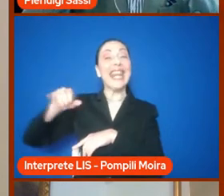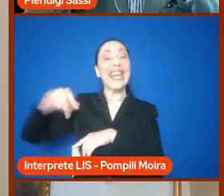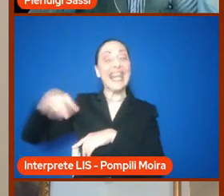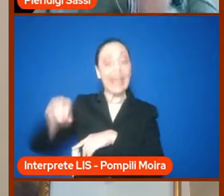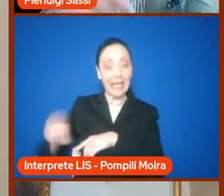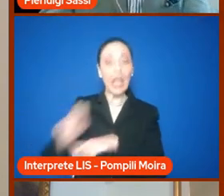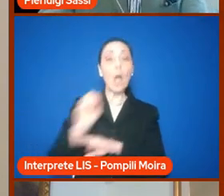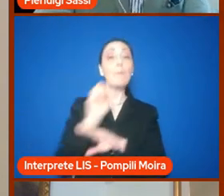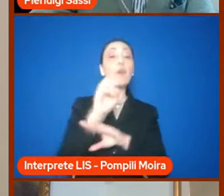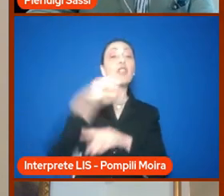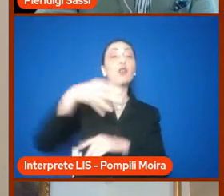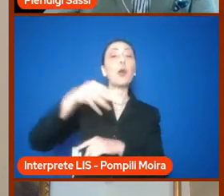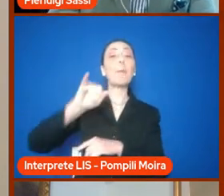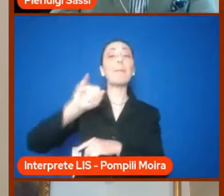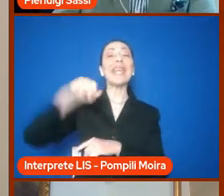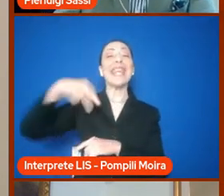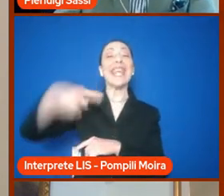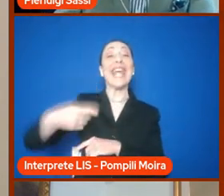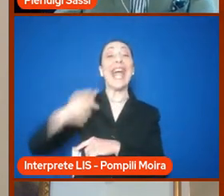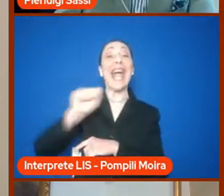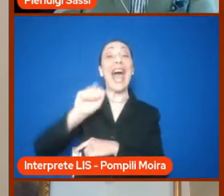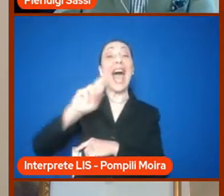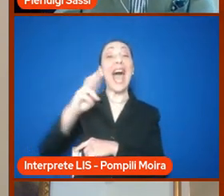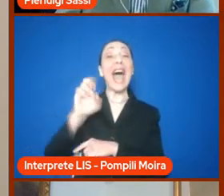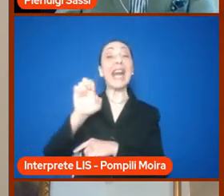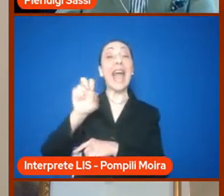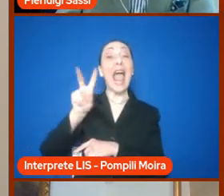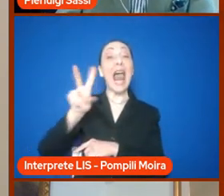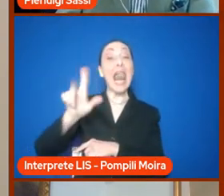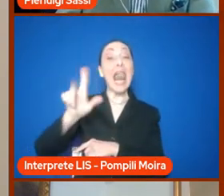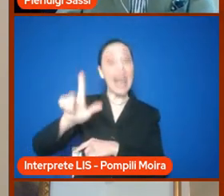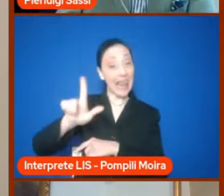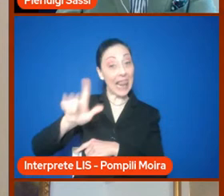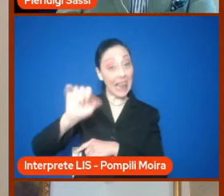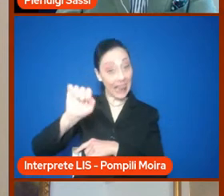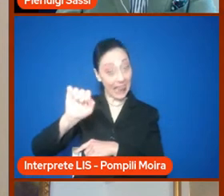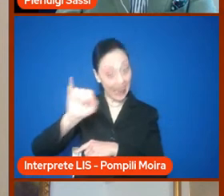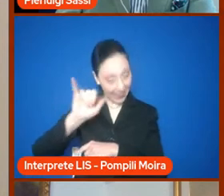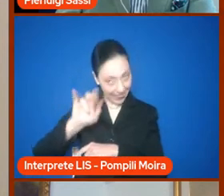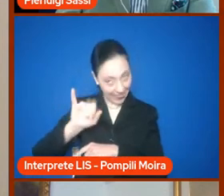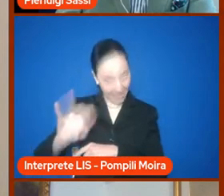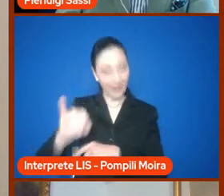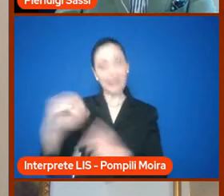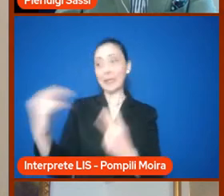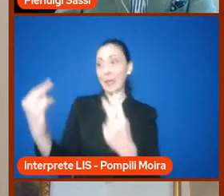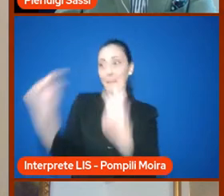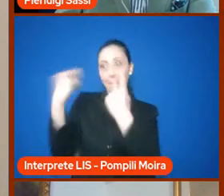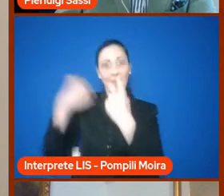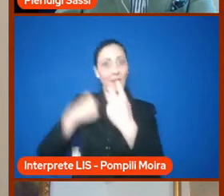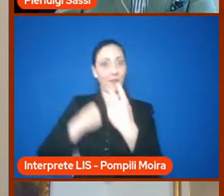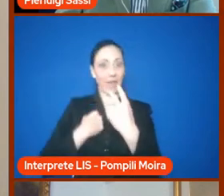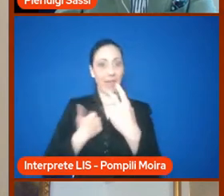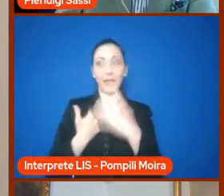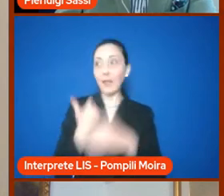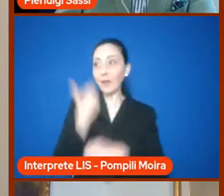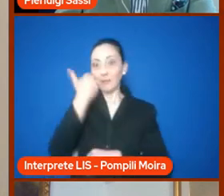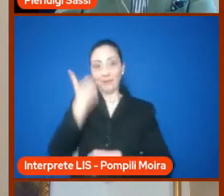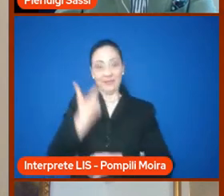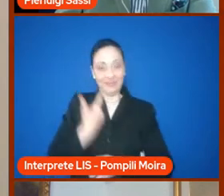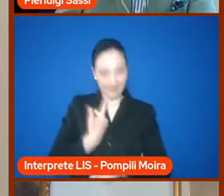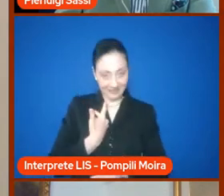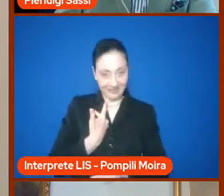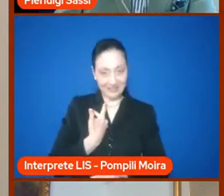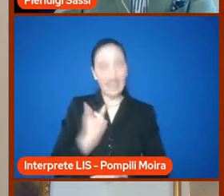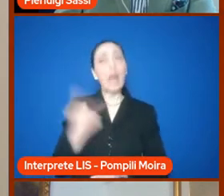troppe stupidaggini. E proprio per questo sono partito da due parole che ci avevate mandato. Avevate